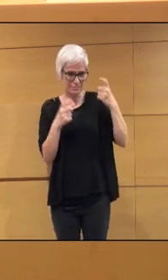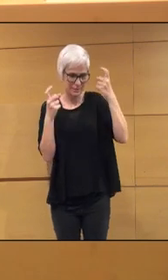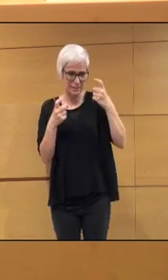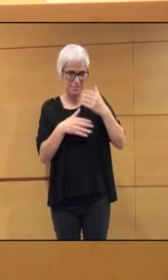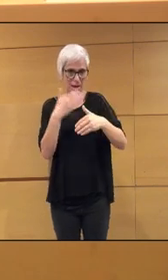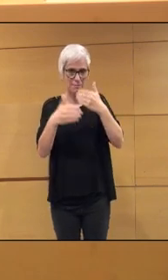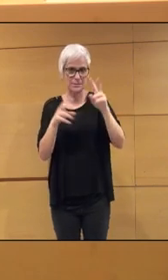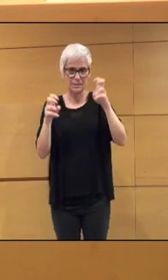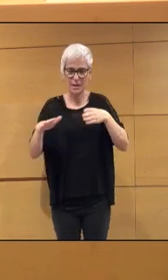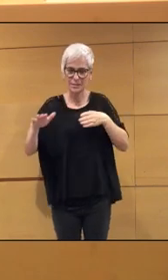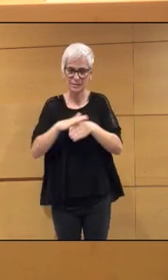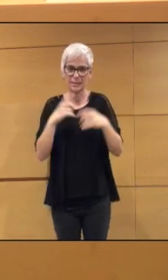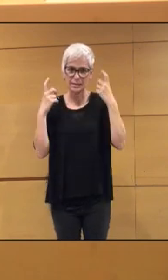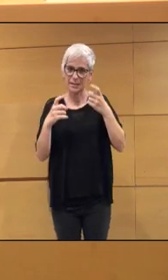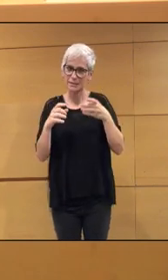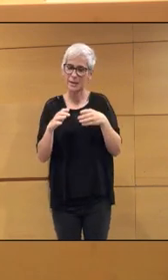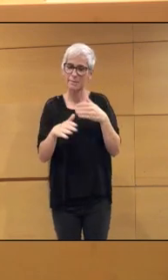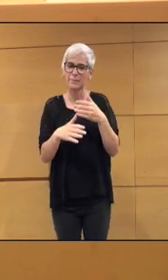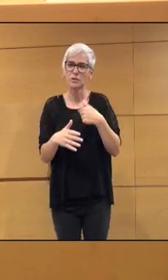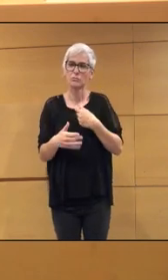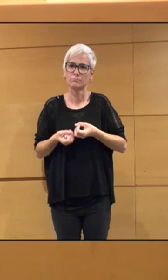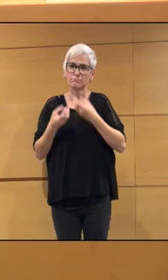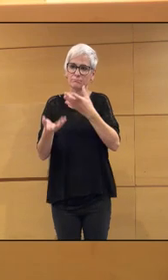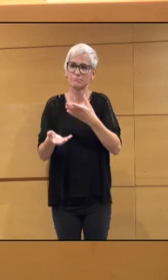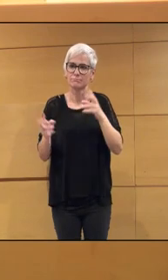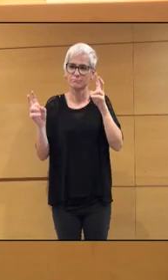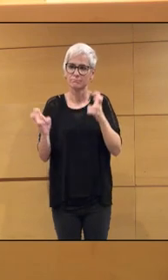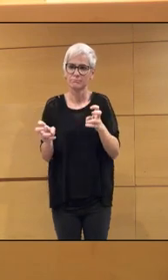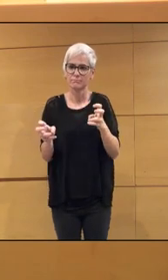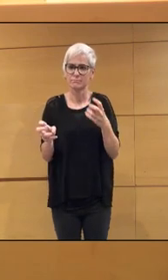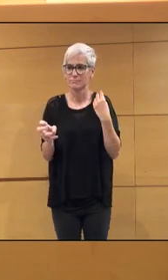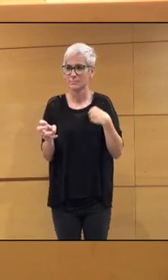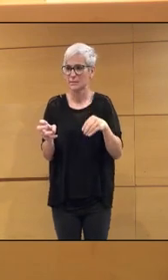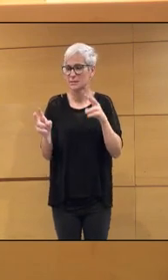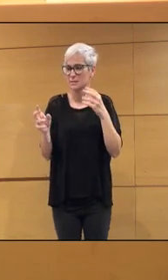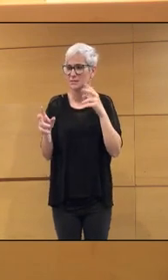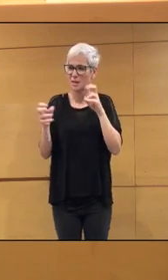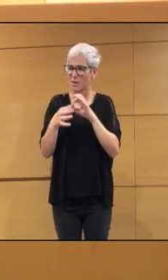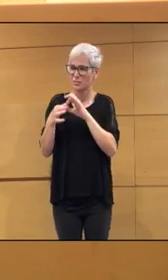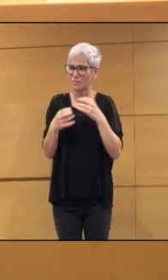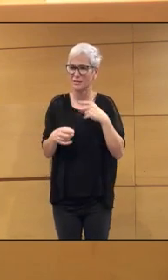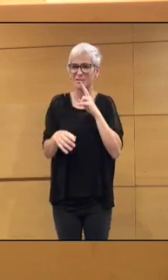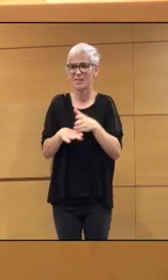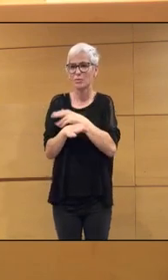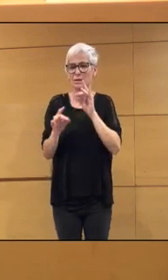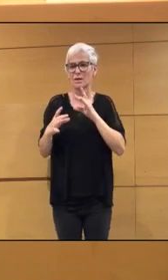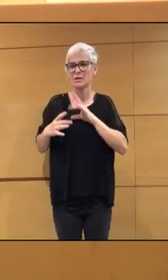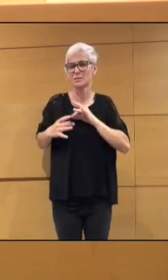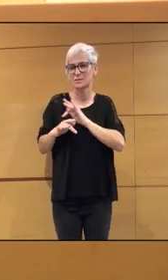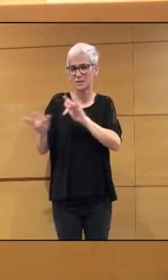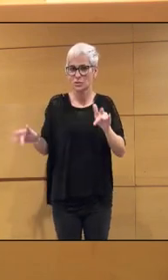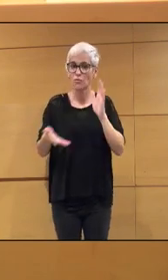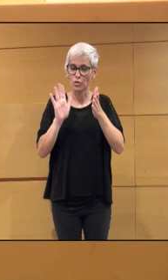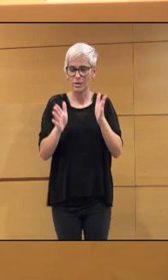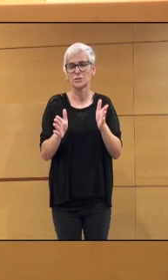en l'accessibilitat i volia compartir, sobretot amb aquesta vessant que dèieu de sensibilització i formació, què